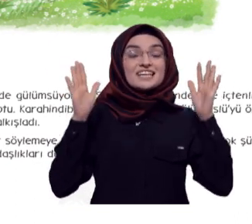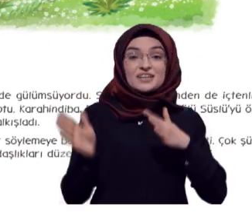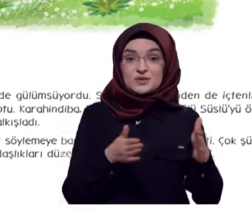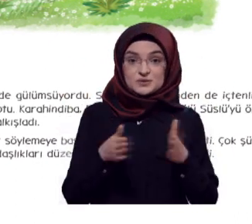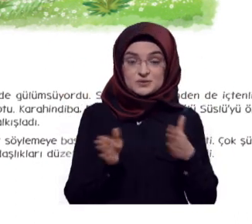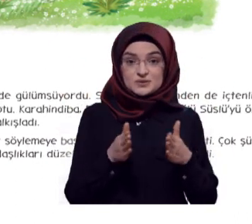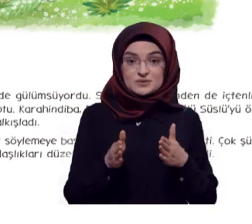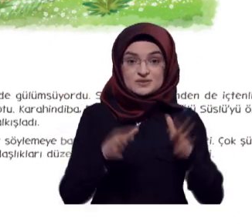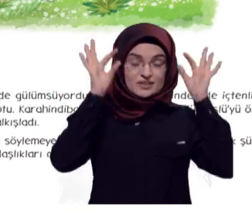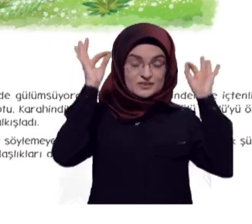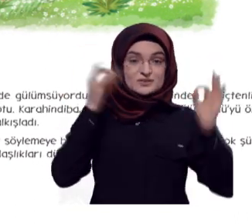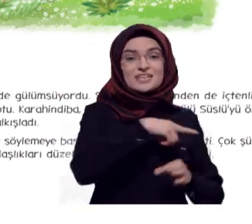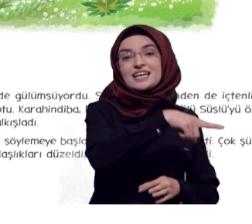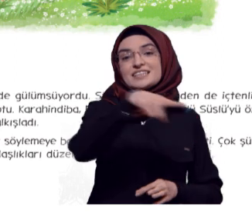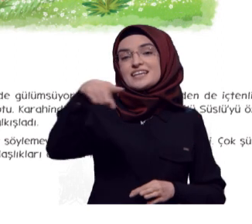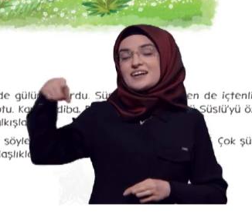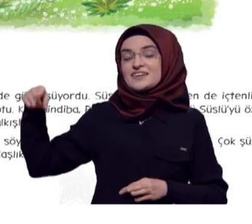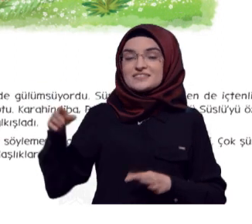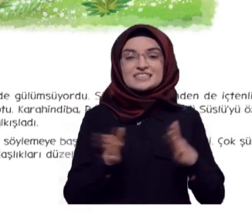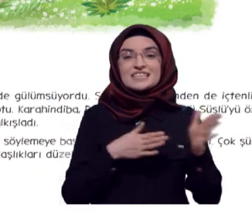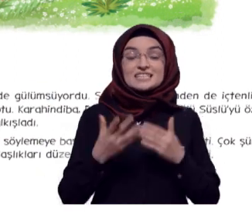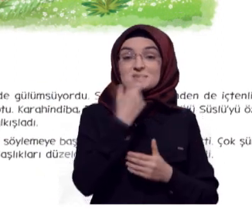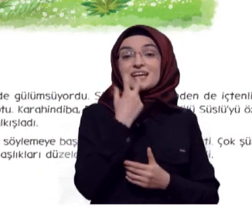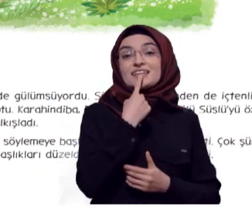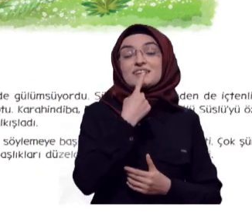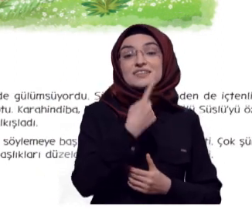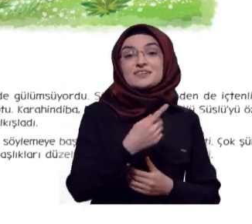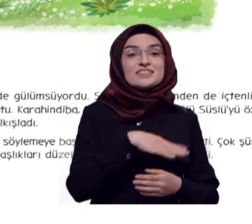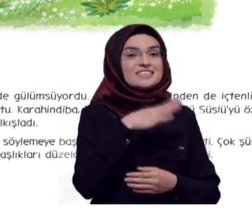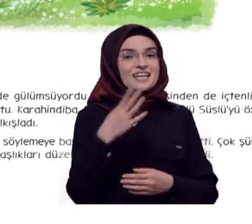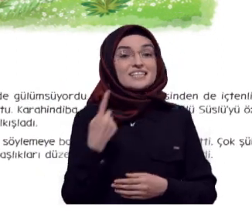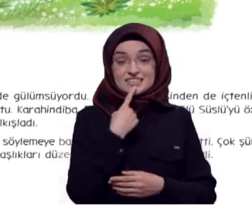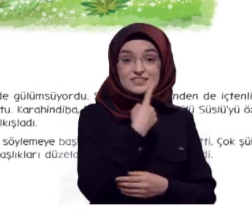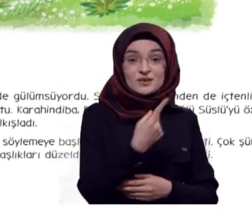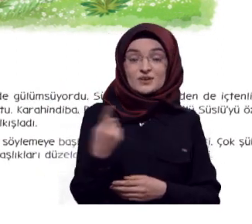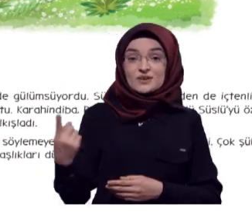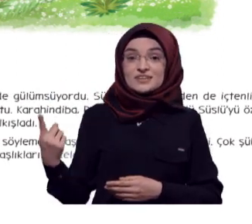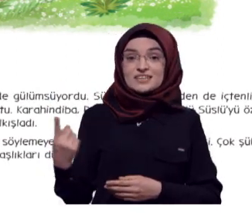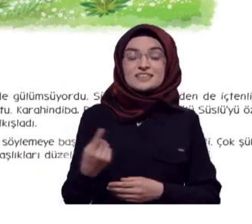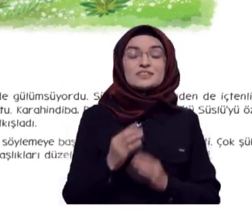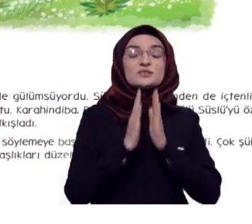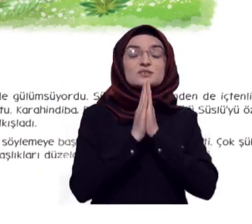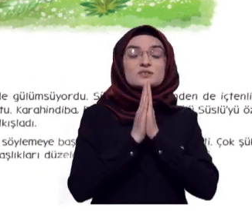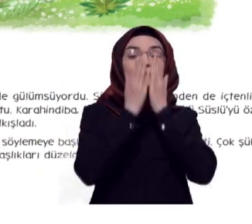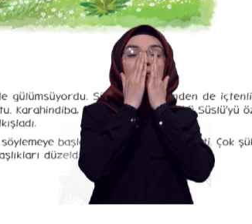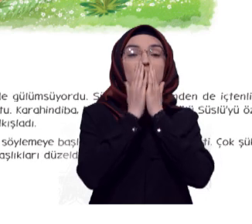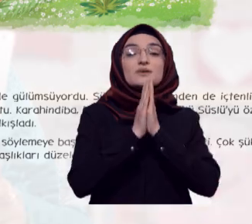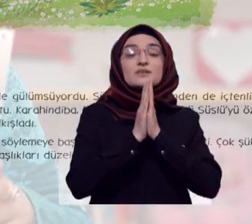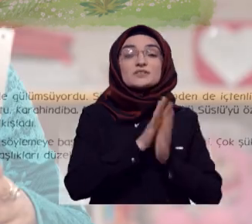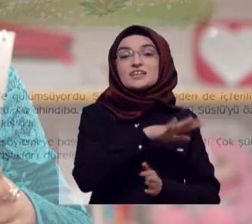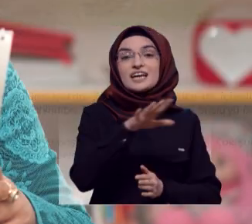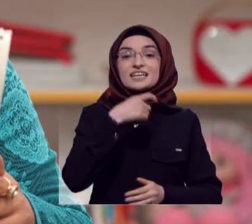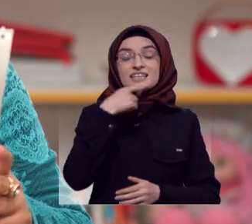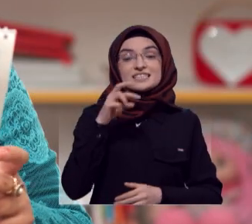Rüzgar Süslü'nün etrafında esip şarkılar söyledi. Diğerleri de eşlik etti. Çok şükür her şey eskisi